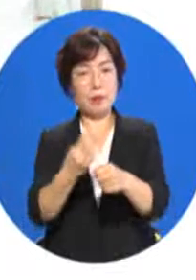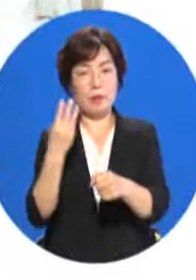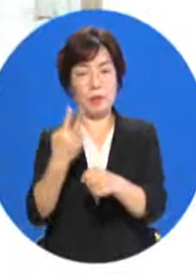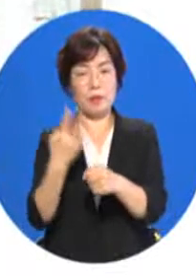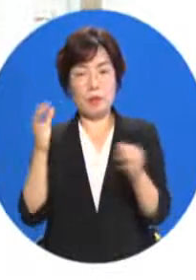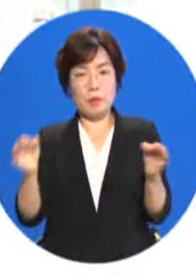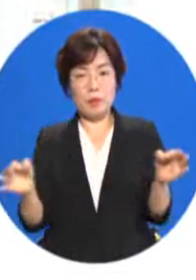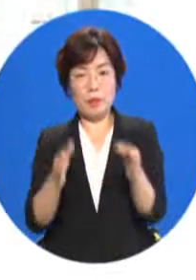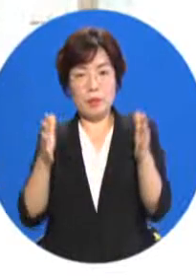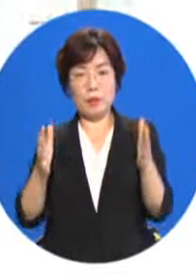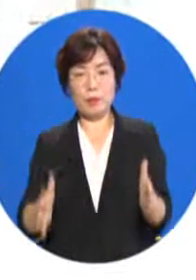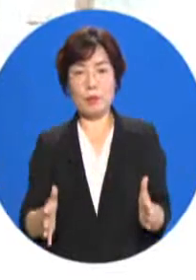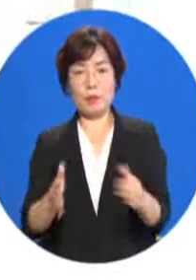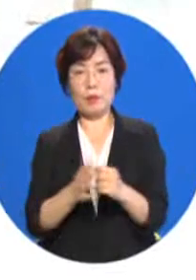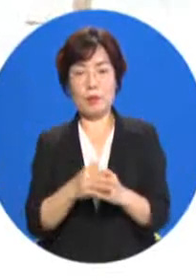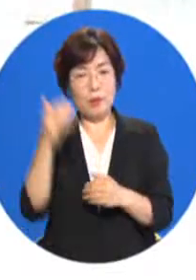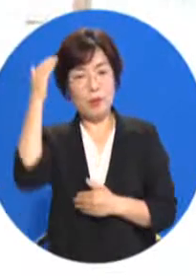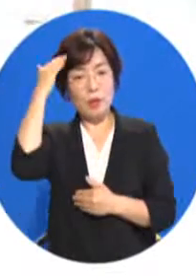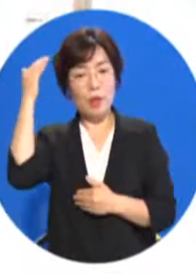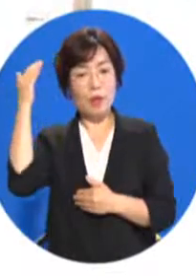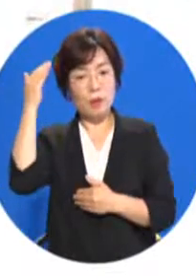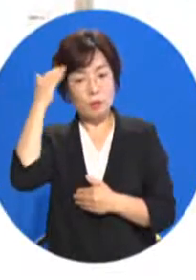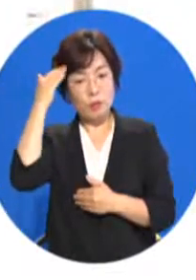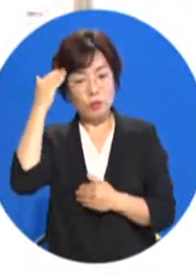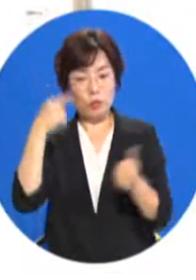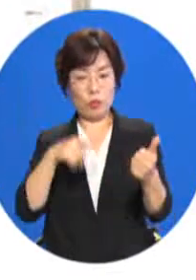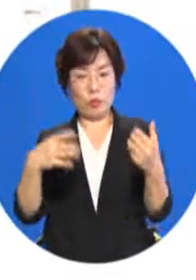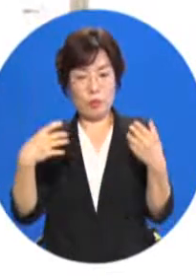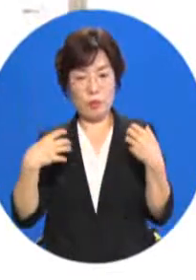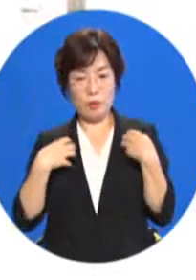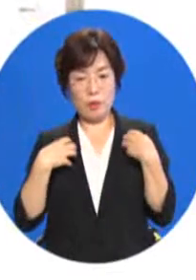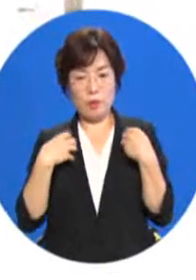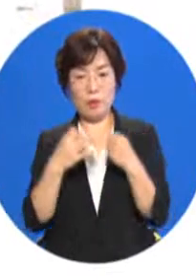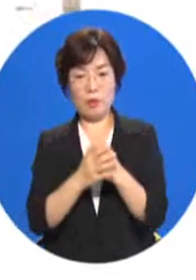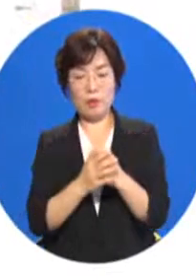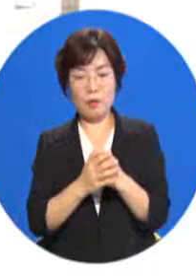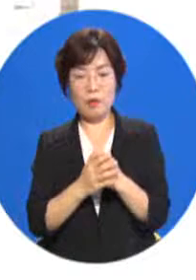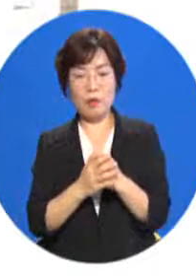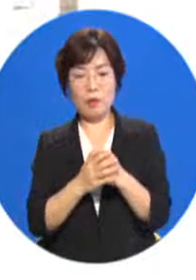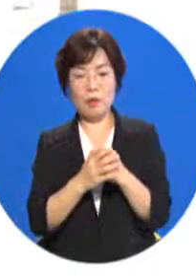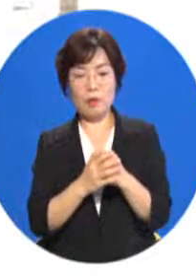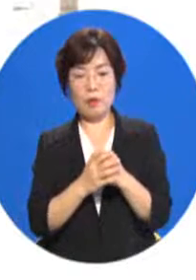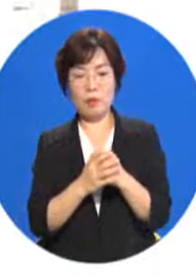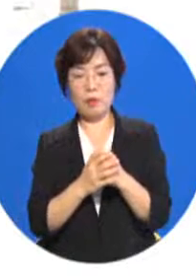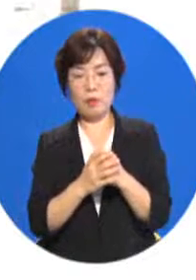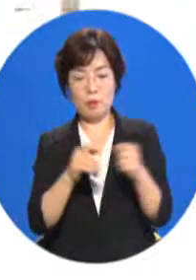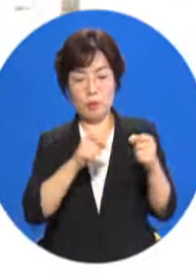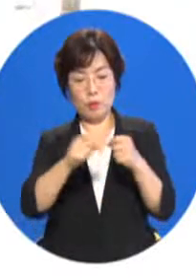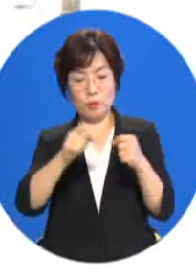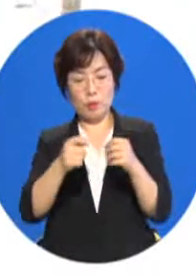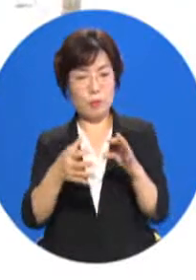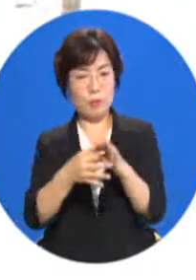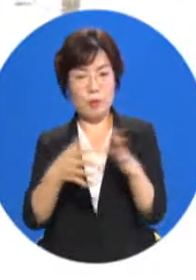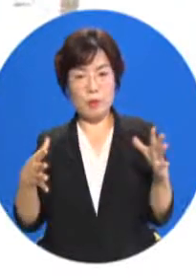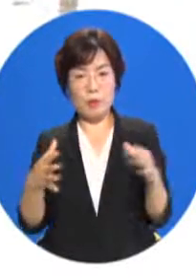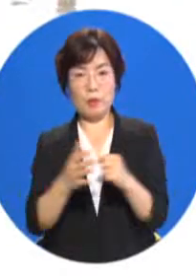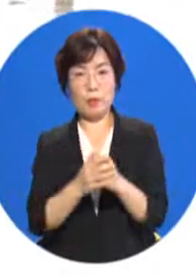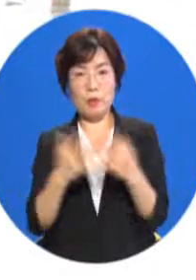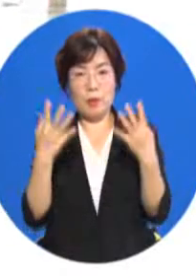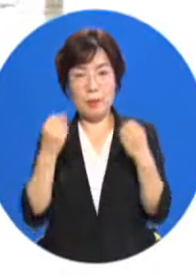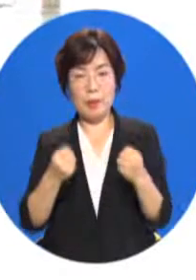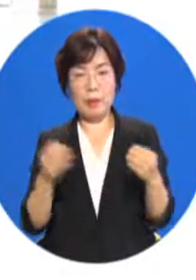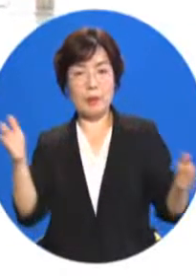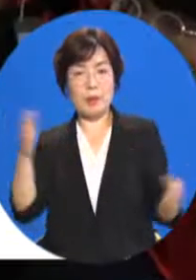만에 이 우리나라에 있는 각 교육청에서 그 군청, 교육청 가리지 않습니다. 굉장히